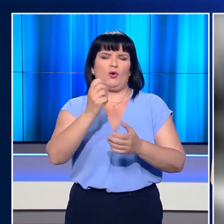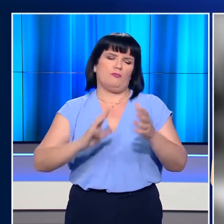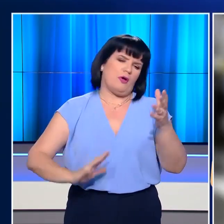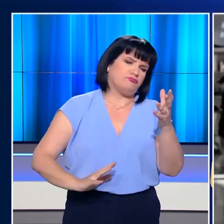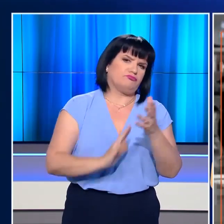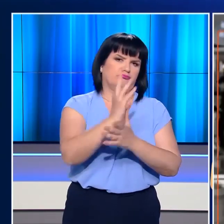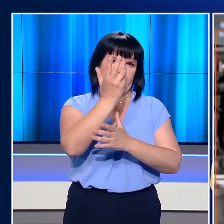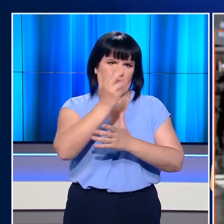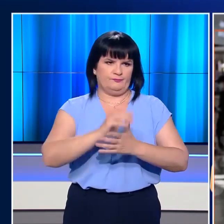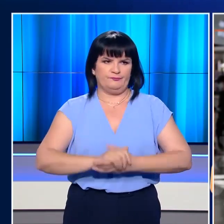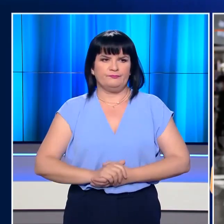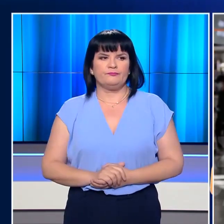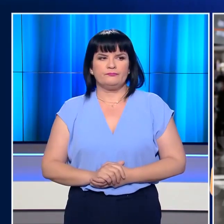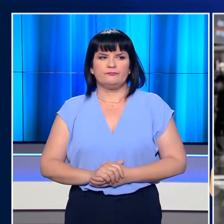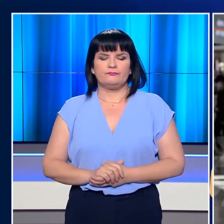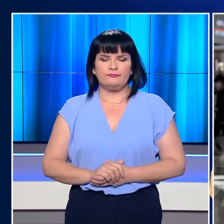οικονομίας.